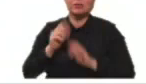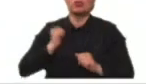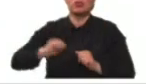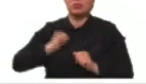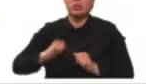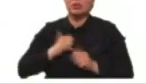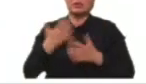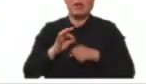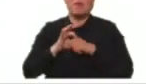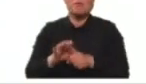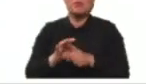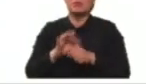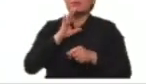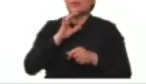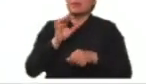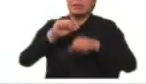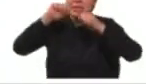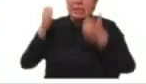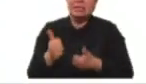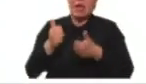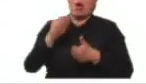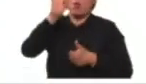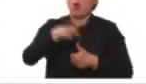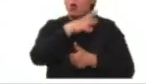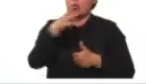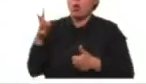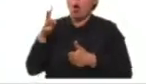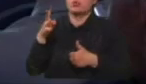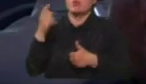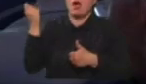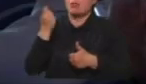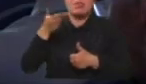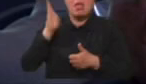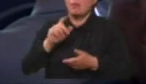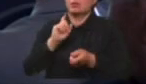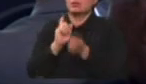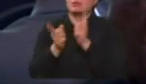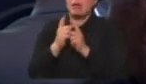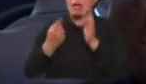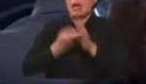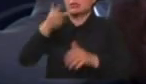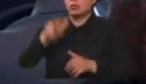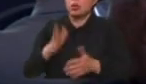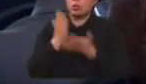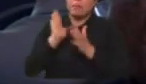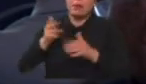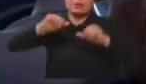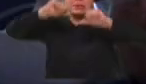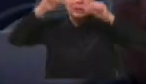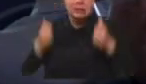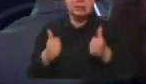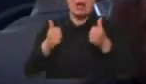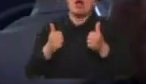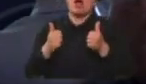czeka, to wprowadzenie pewnego cyklicznego rozkładu jazdy, który nie będzie zmieniał się raz na 3 miesiące, ale będzie to